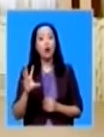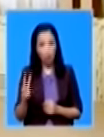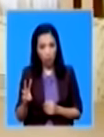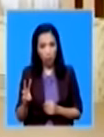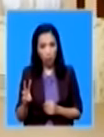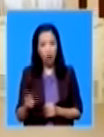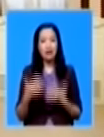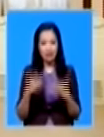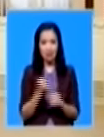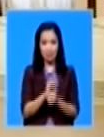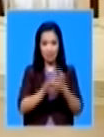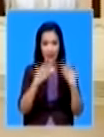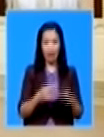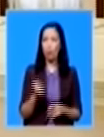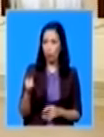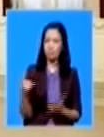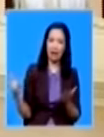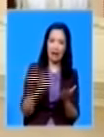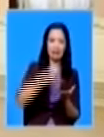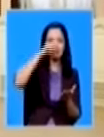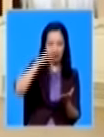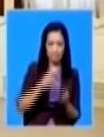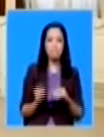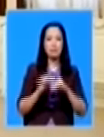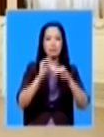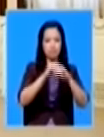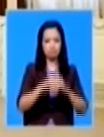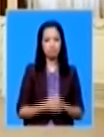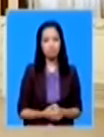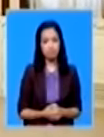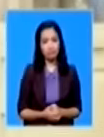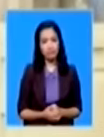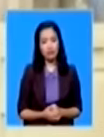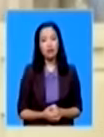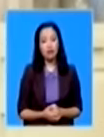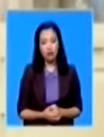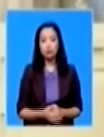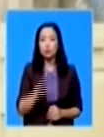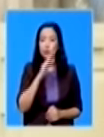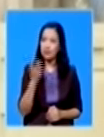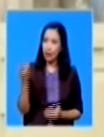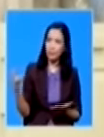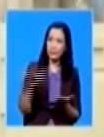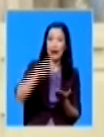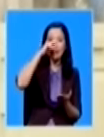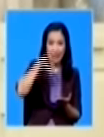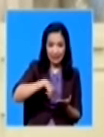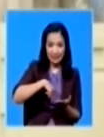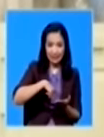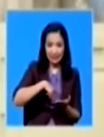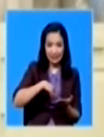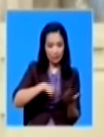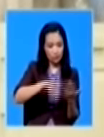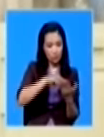นก็จะมาไทยเยอะผมก็บอกว่าอ้าวถ้ามันจะทำเป็นแพ็กเกจสอได้มั้ยเช่นเข้ามาไทยแล้วไปรอบบ้านไทย